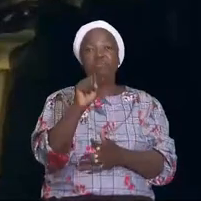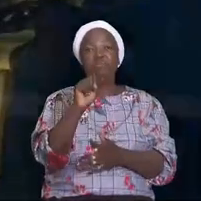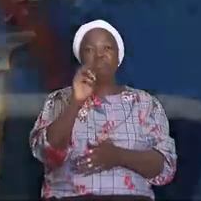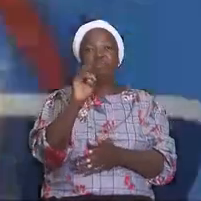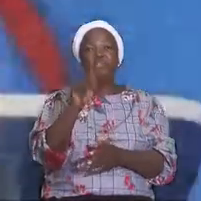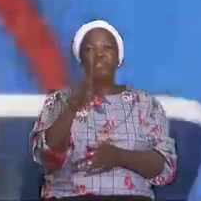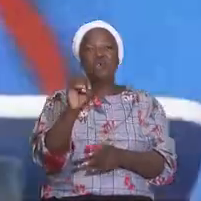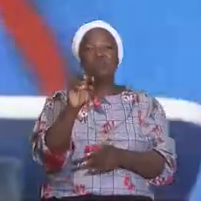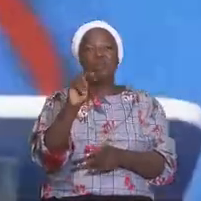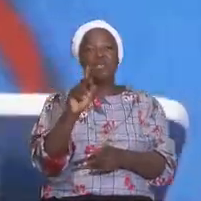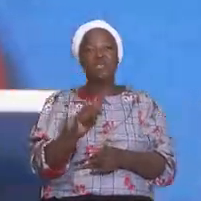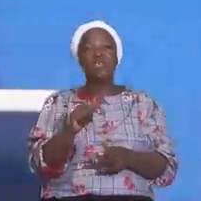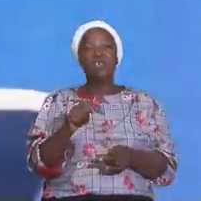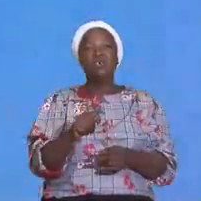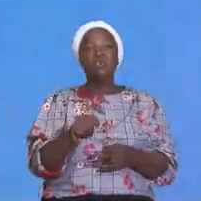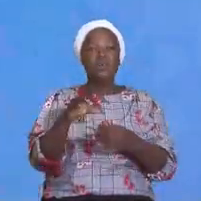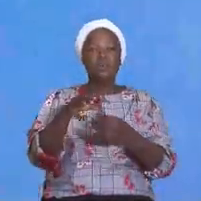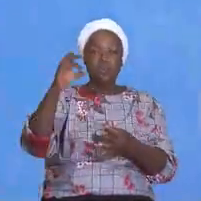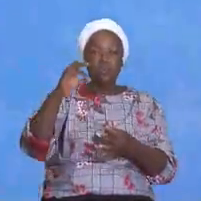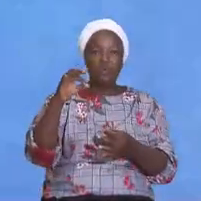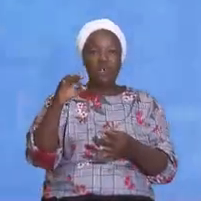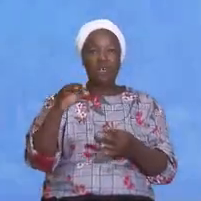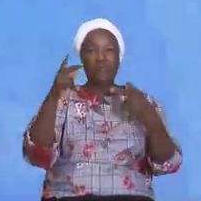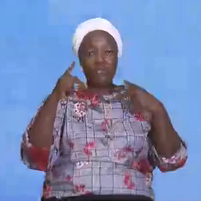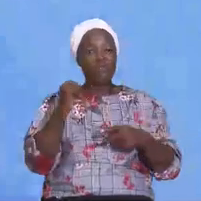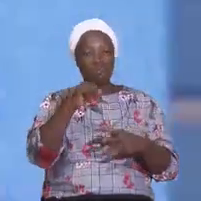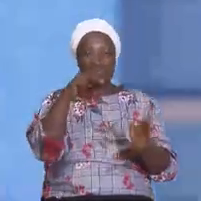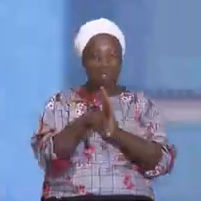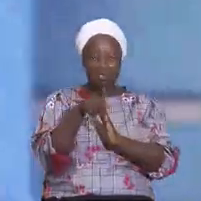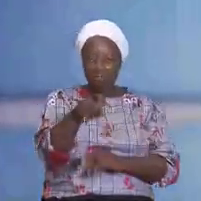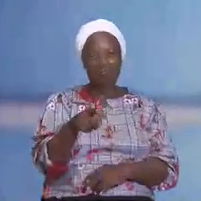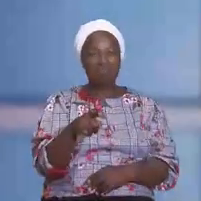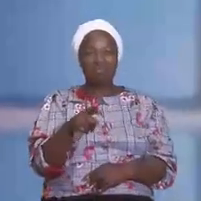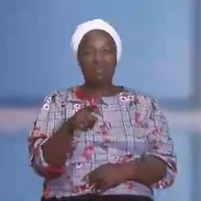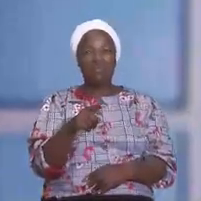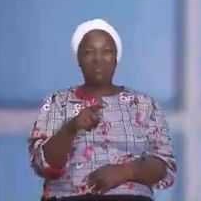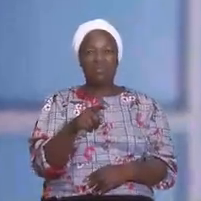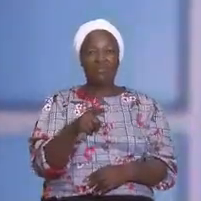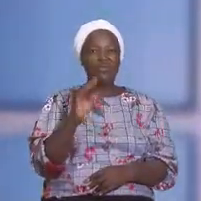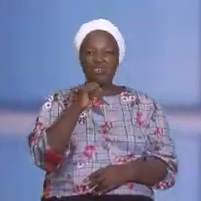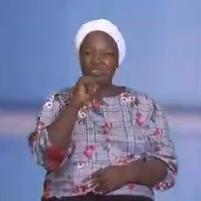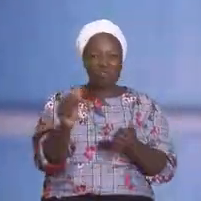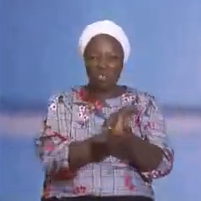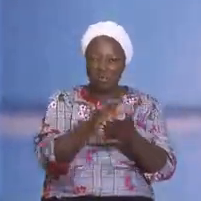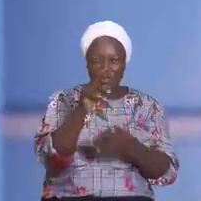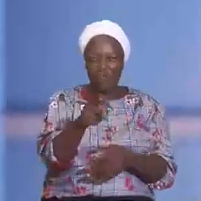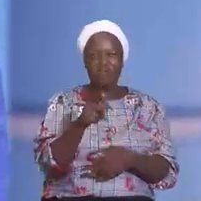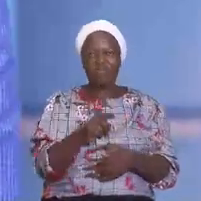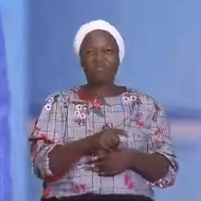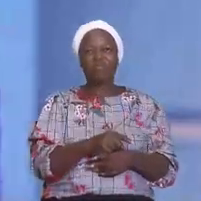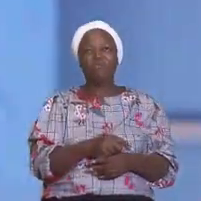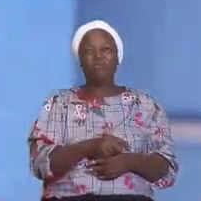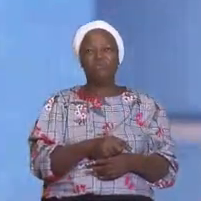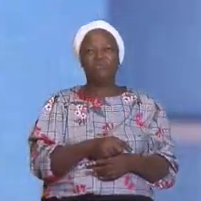serpents. Cela veut dire les serpents spirituels, les serpents physiques. Ne vont